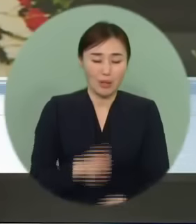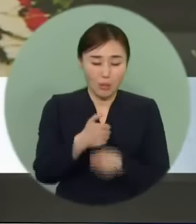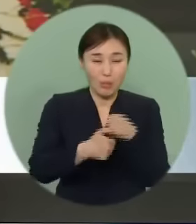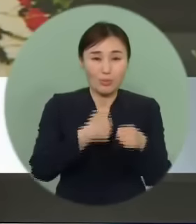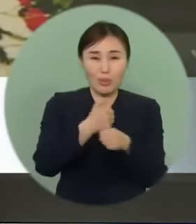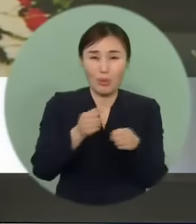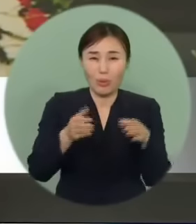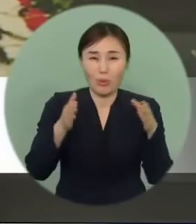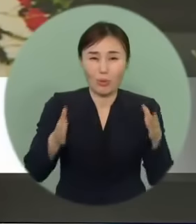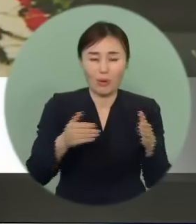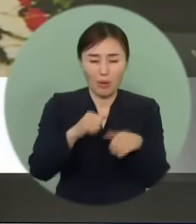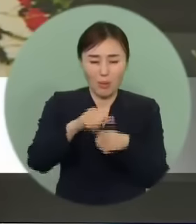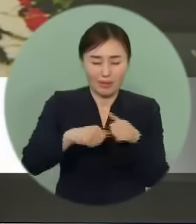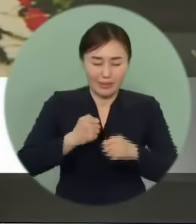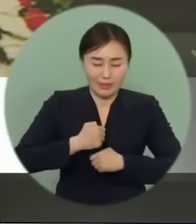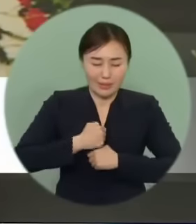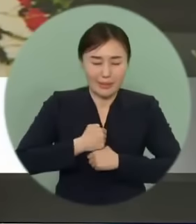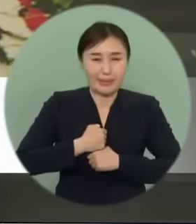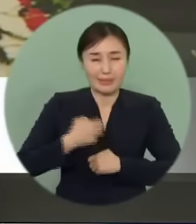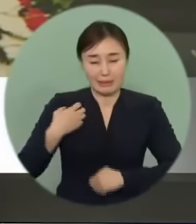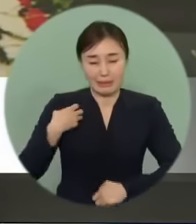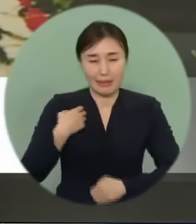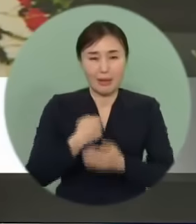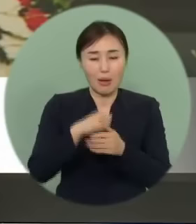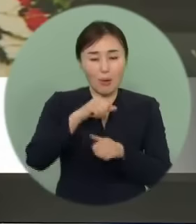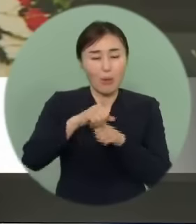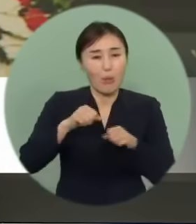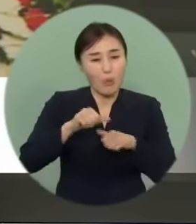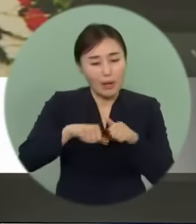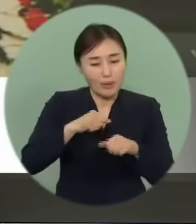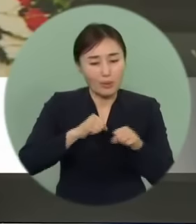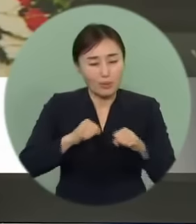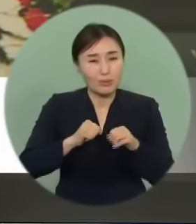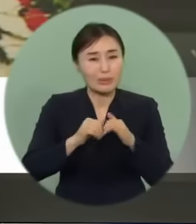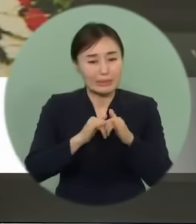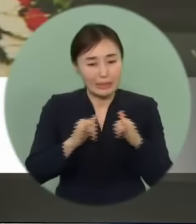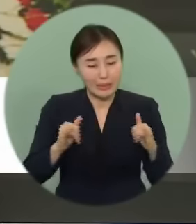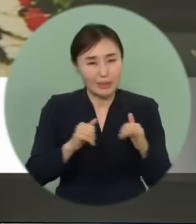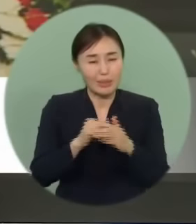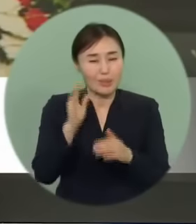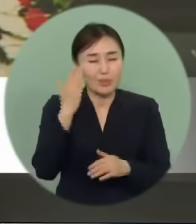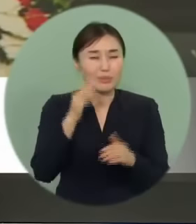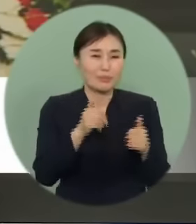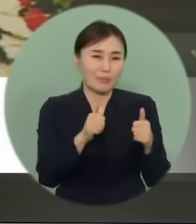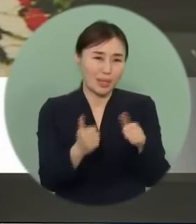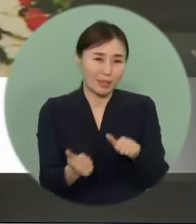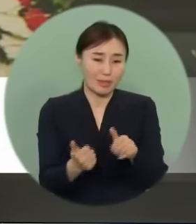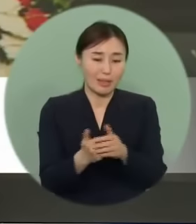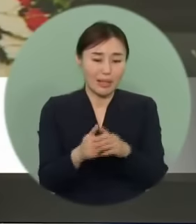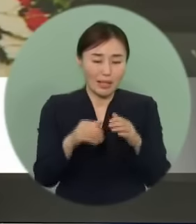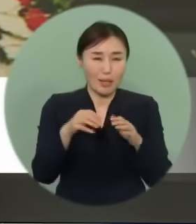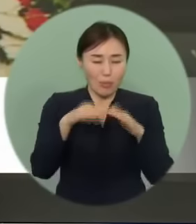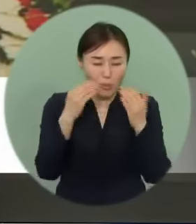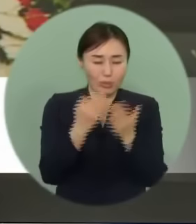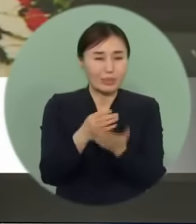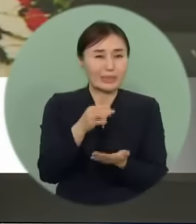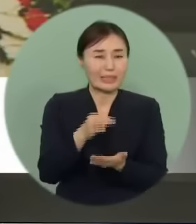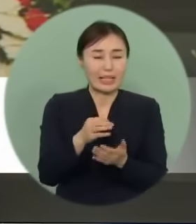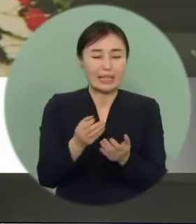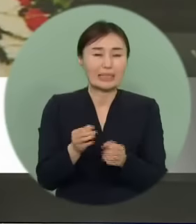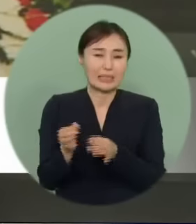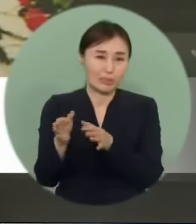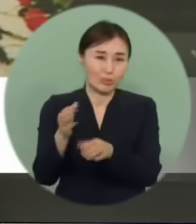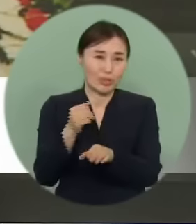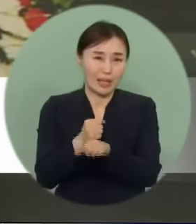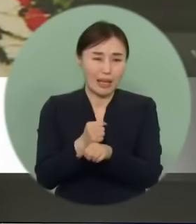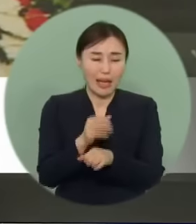반평생 환경 지킴이 역할을 자처한 환경 운동가가 최근 투병 끝에 숨졌는데 전 재산을 기부했습니다. 암